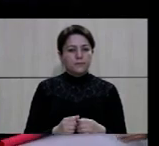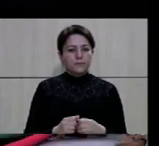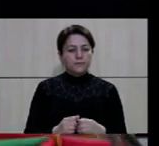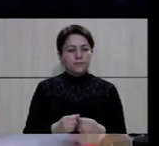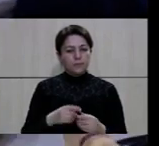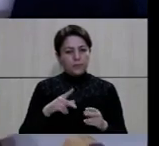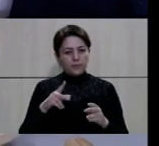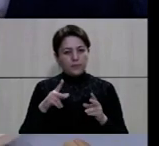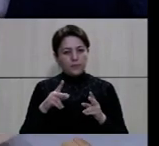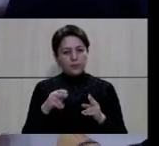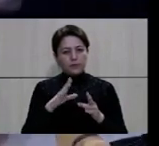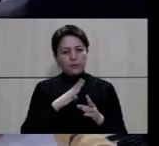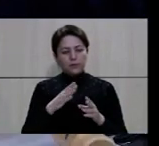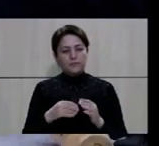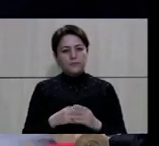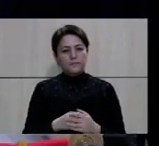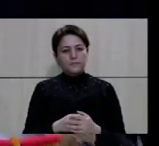Mana kesib oldik.